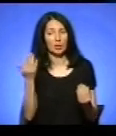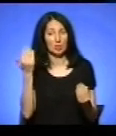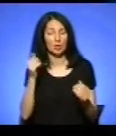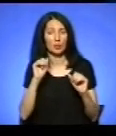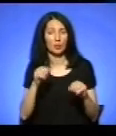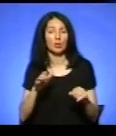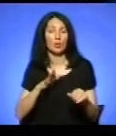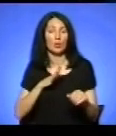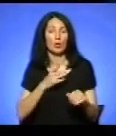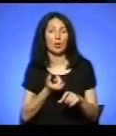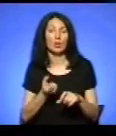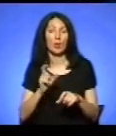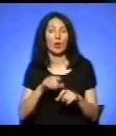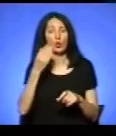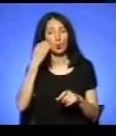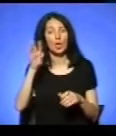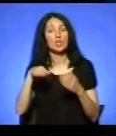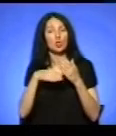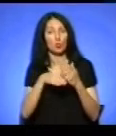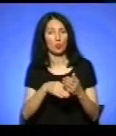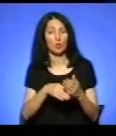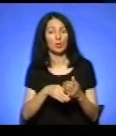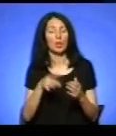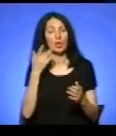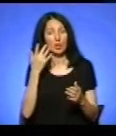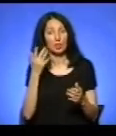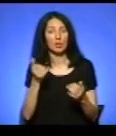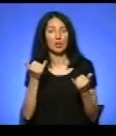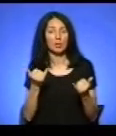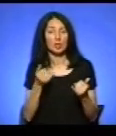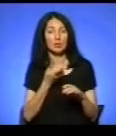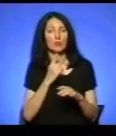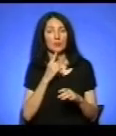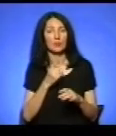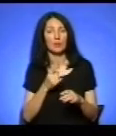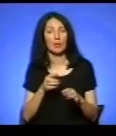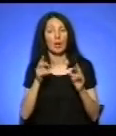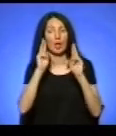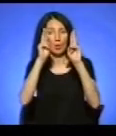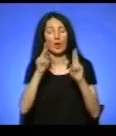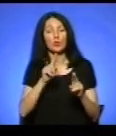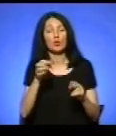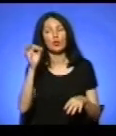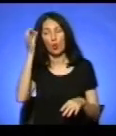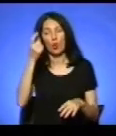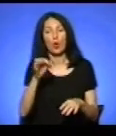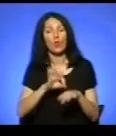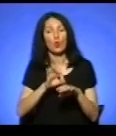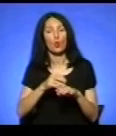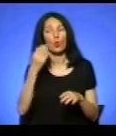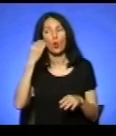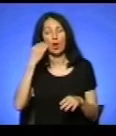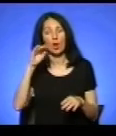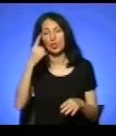зарадити набагато ефективнішими заходами, а зараз так. Вже... Правило, що хворобу краще попередити, ніж її лікувати, спрацьовує